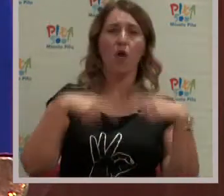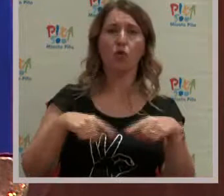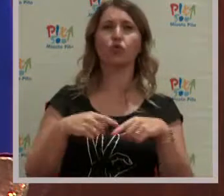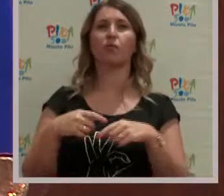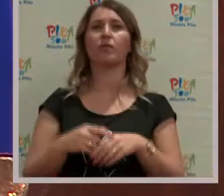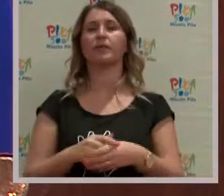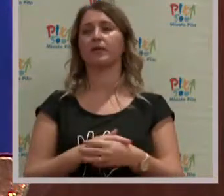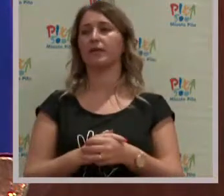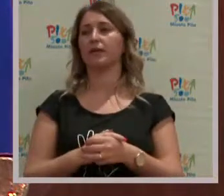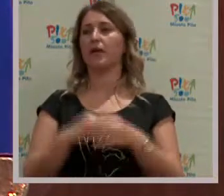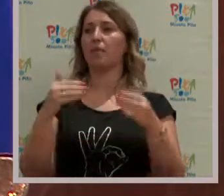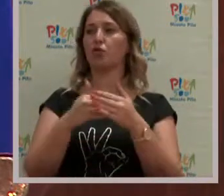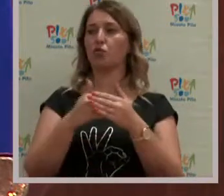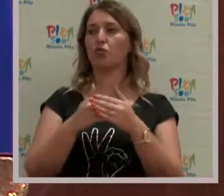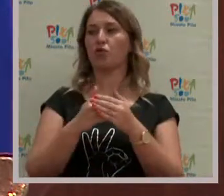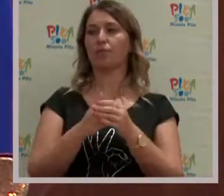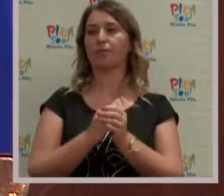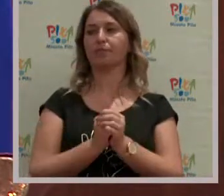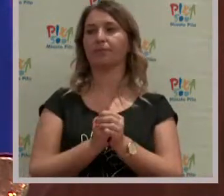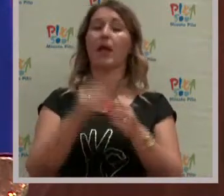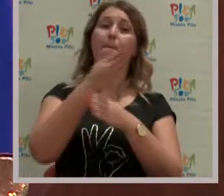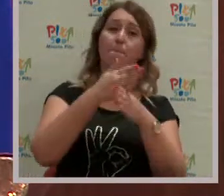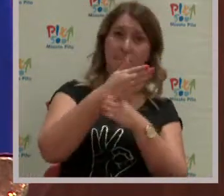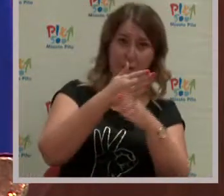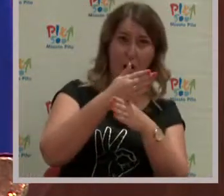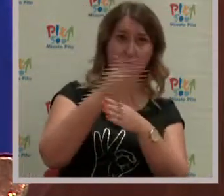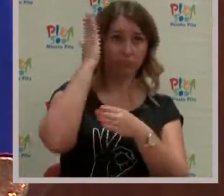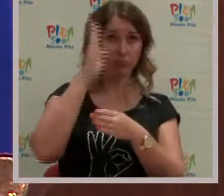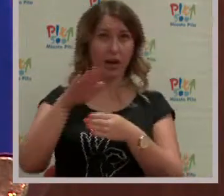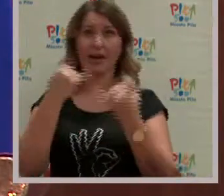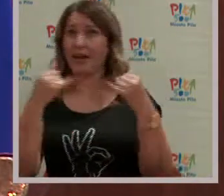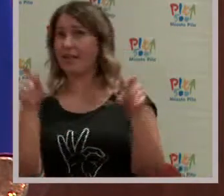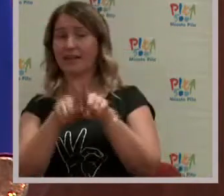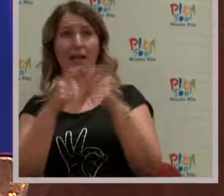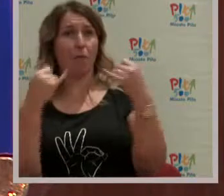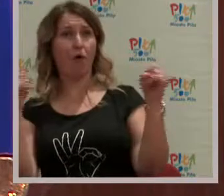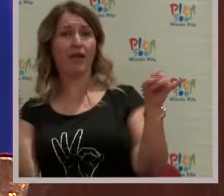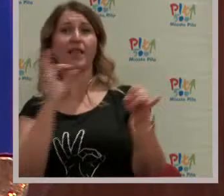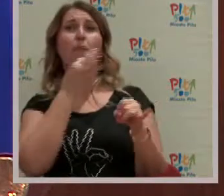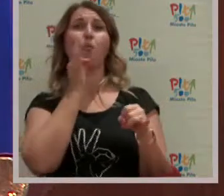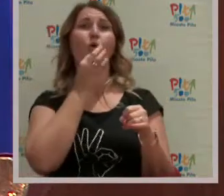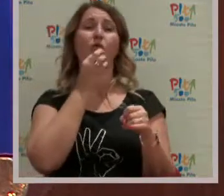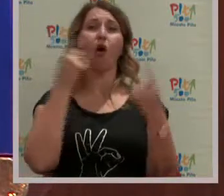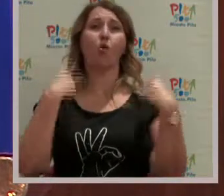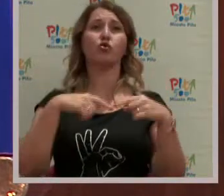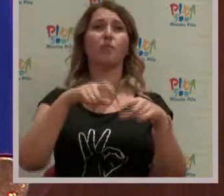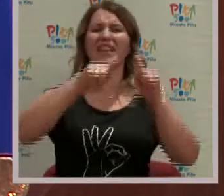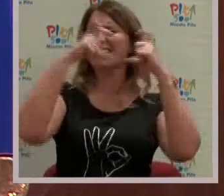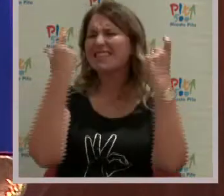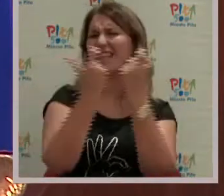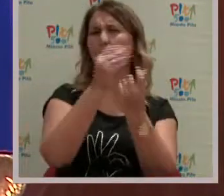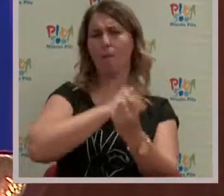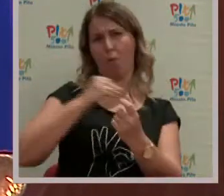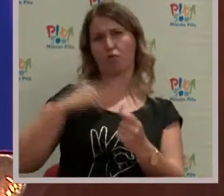chociażby projektu mieszkanie na start. Część to Pilanie, ale część to przedstawiciele młodego pokolenia z całej Polski,